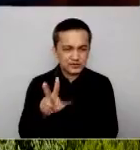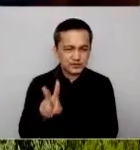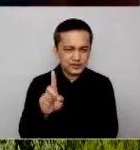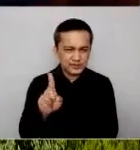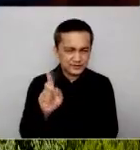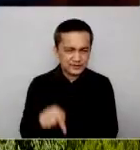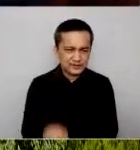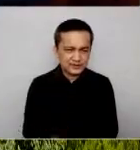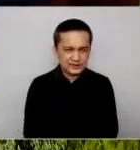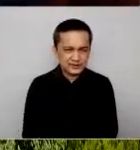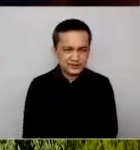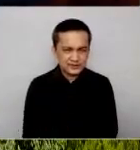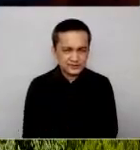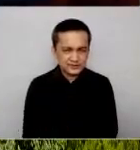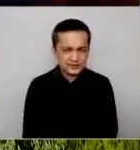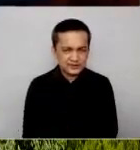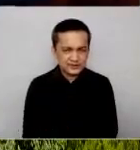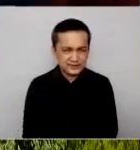go!